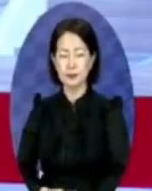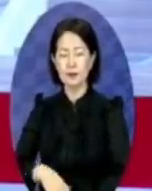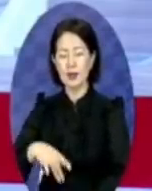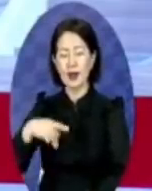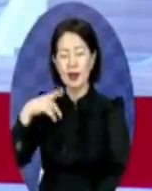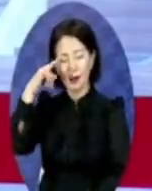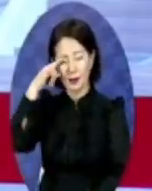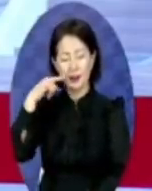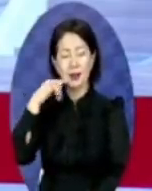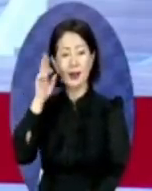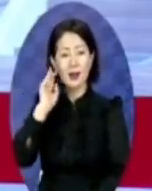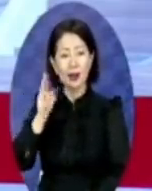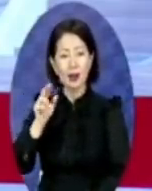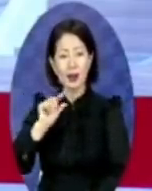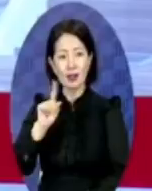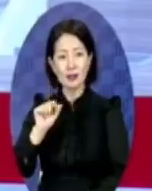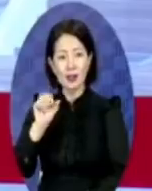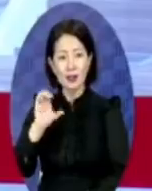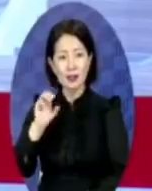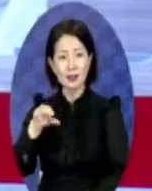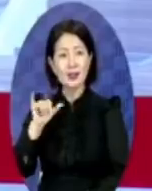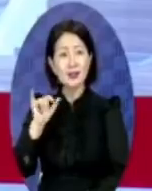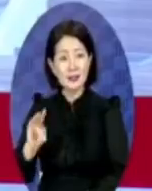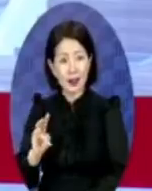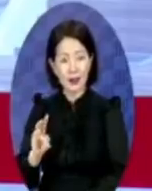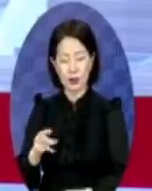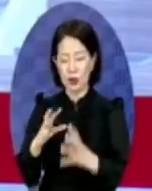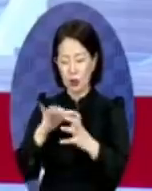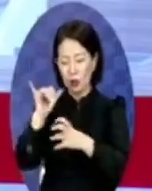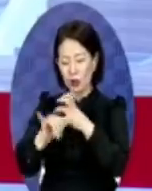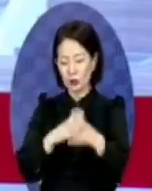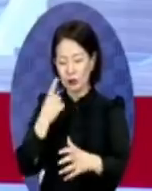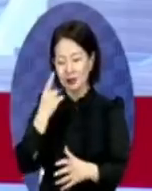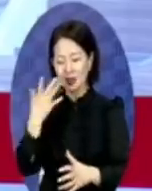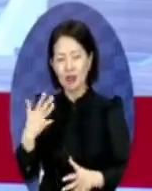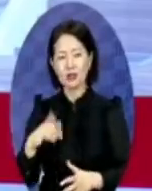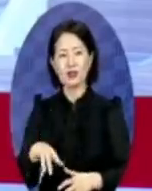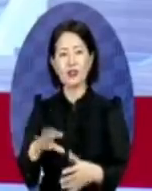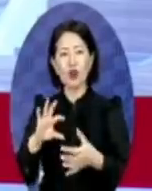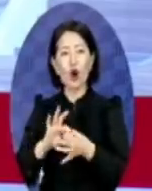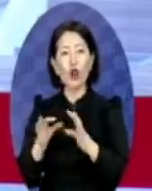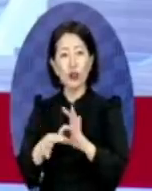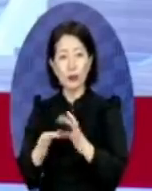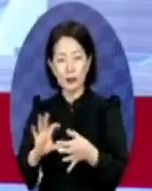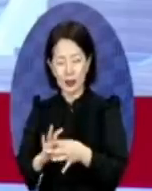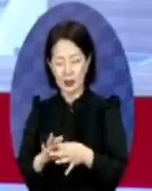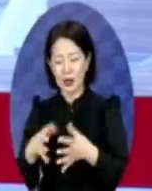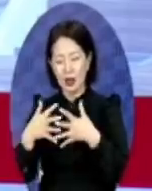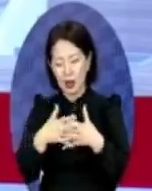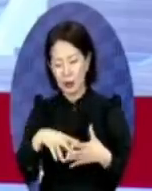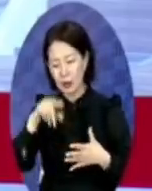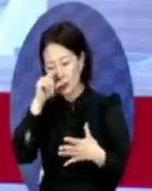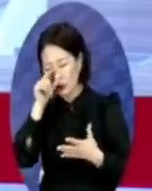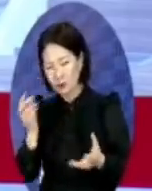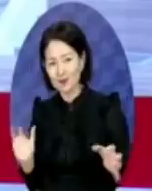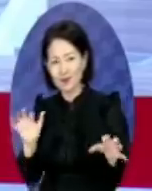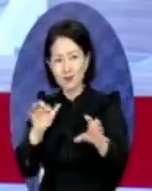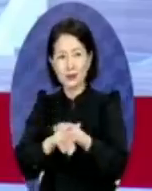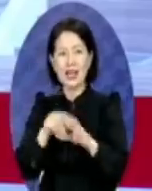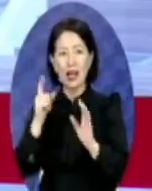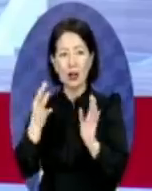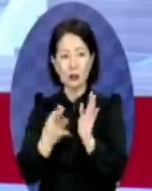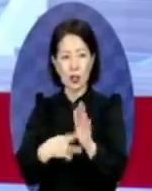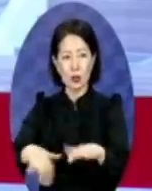Казахстан улсыг зохиогддог олон улсын 15 дахь олимпиадад Америк нэгдүс, Оросын холбооны улс зэрэг 18 улс оролцсон байна. Өндөр зэрэглийн энэ